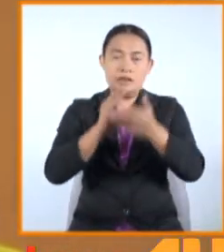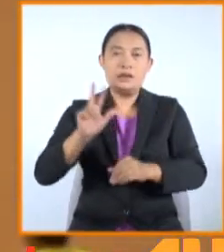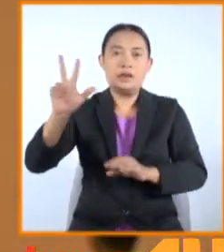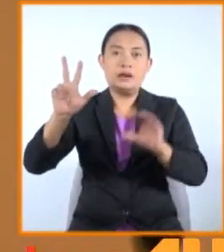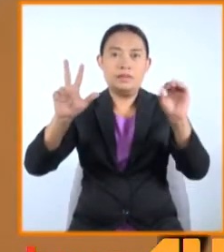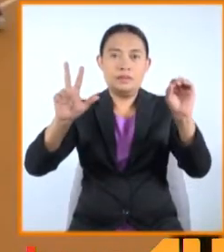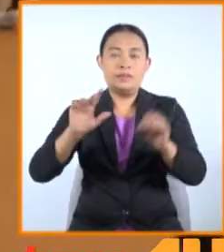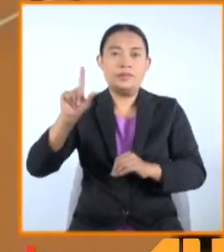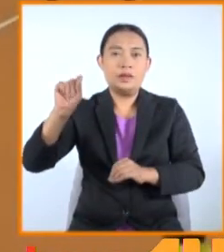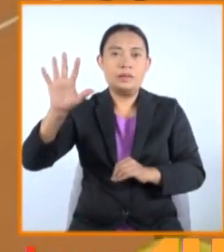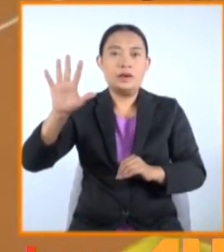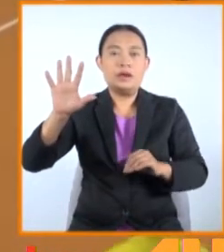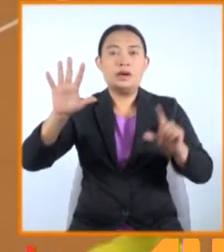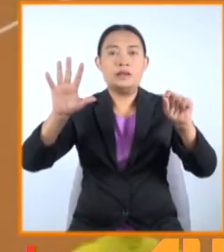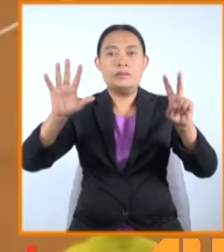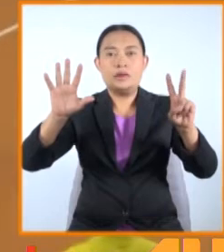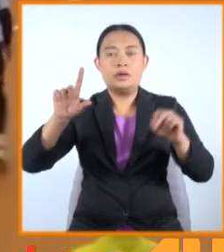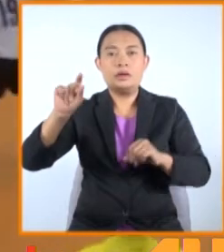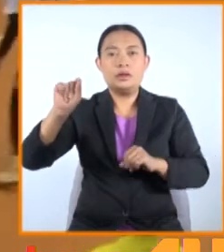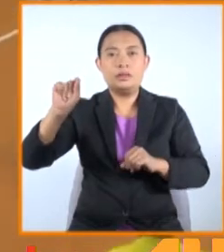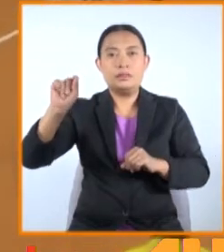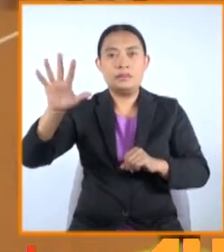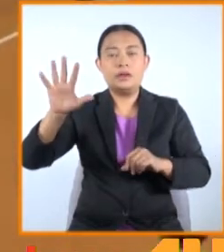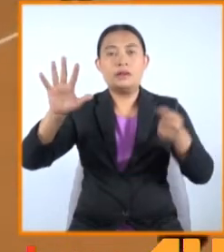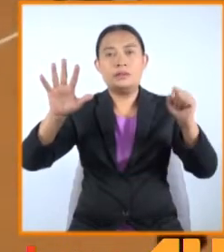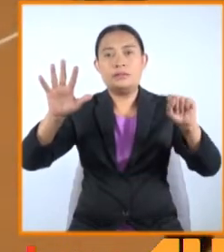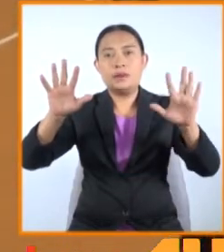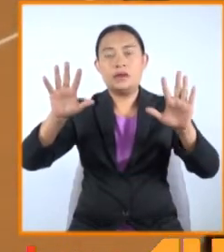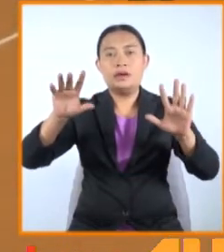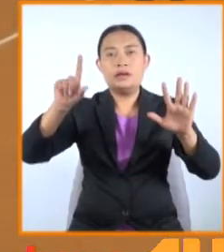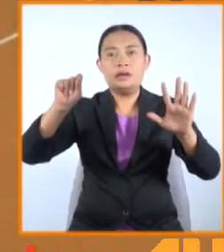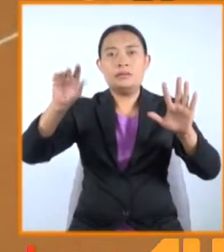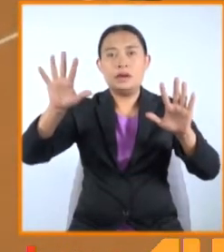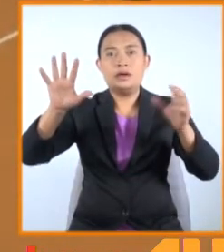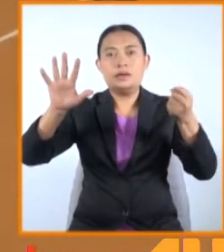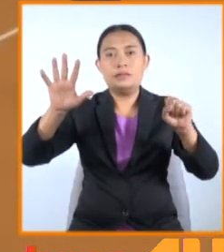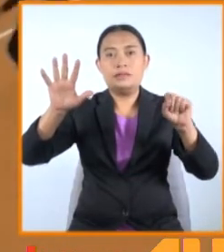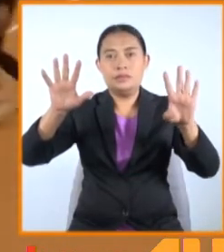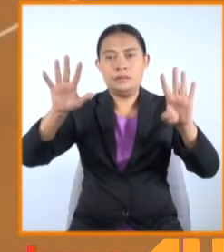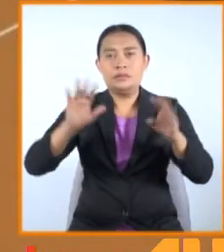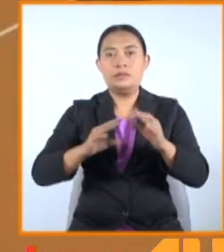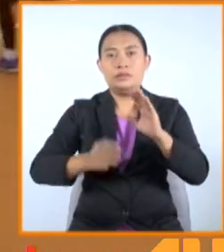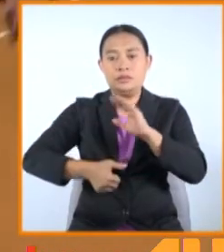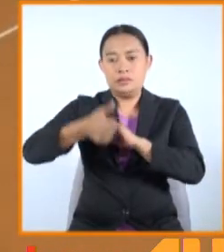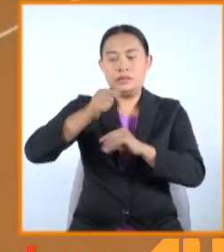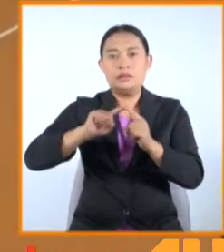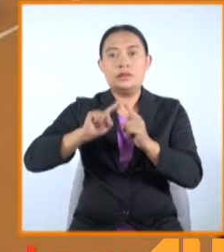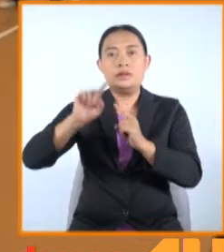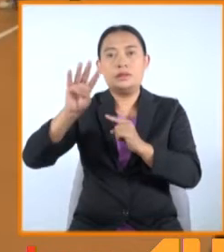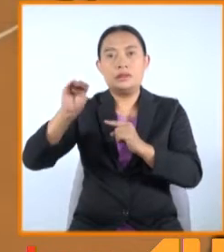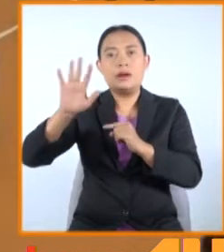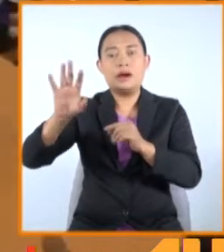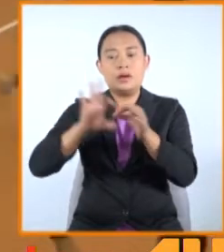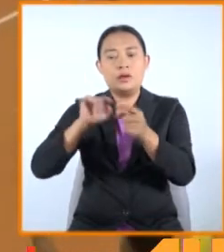เซต25-22 25-15และ25-14คว้าเหรียญที่45ให้กับทีมนัก